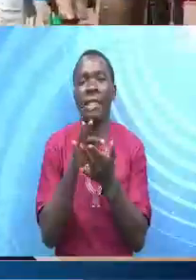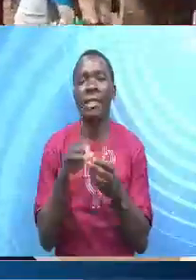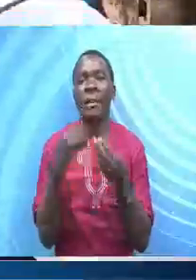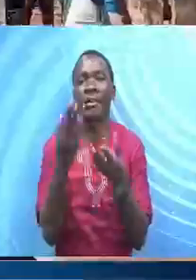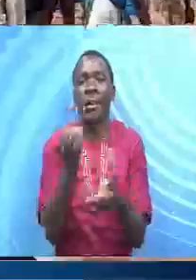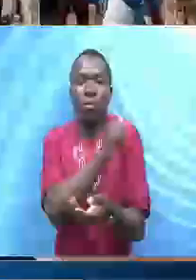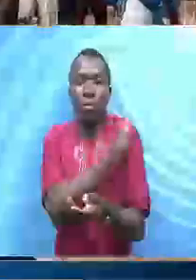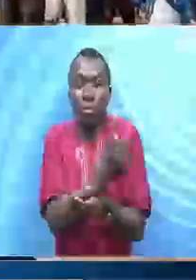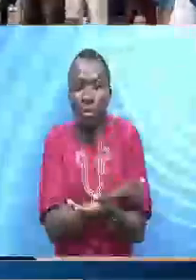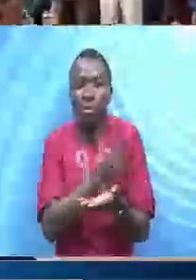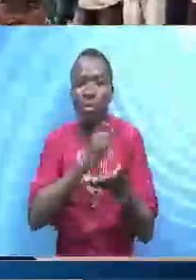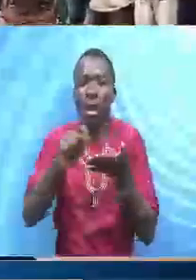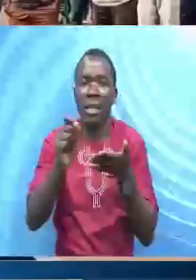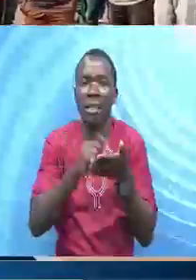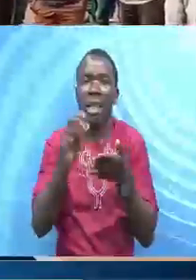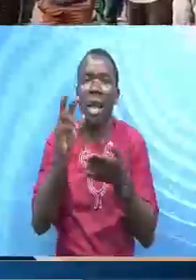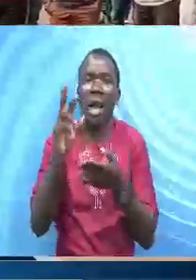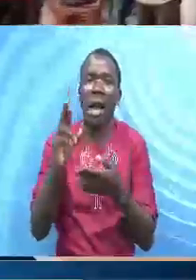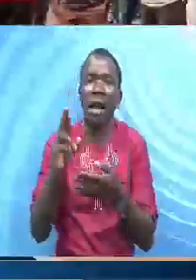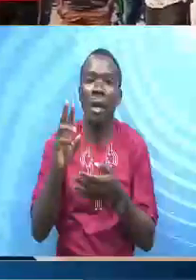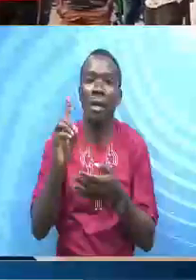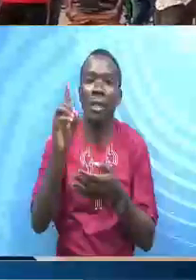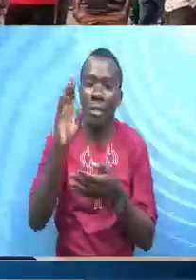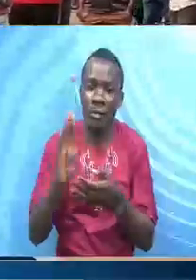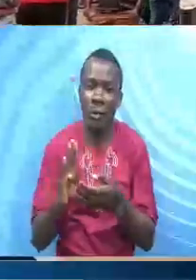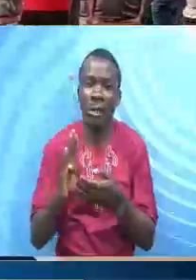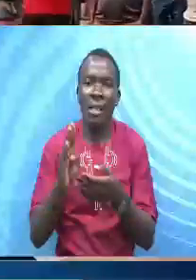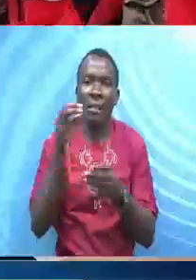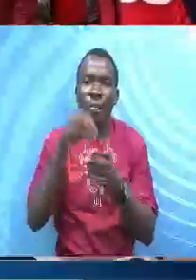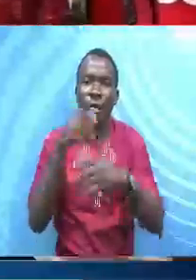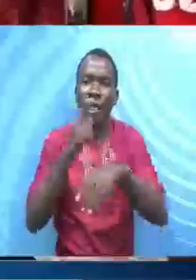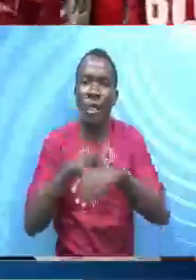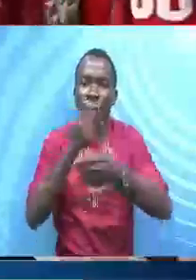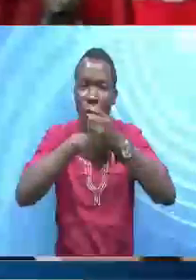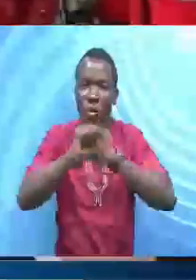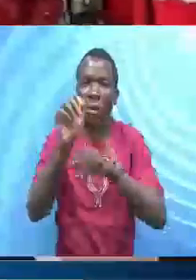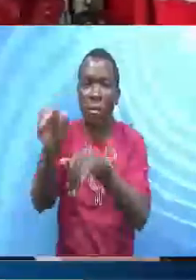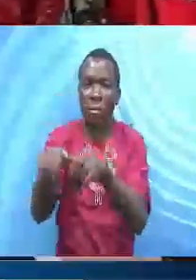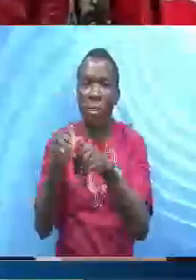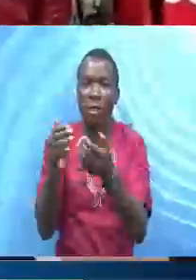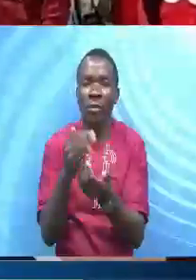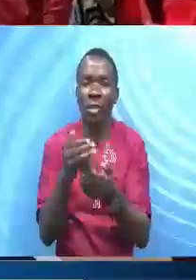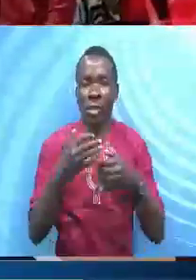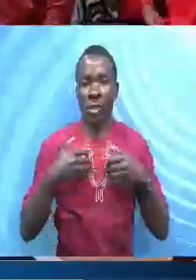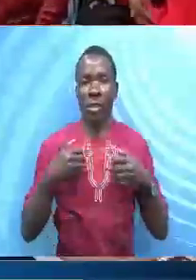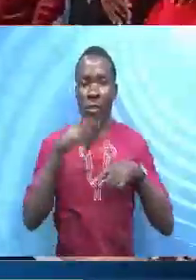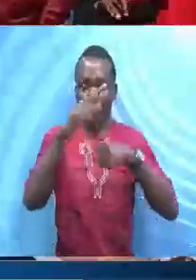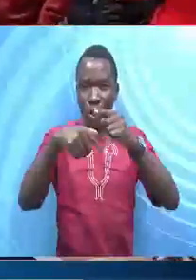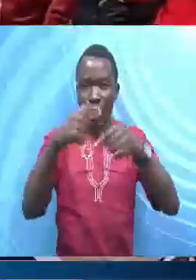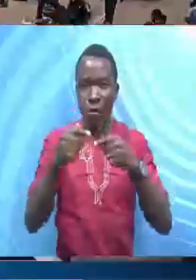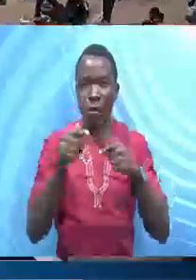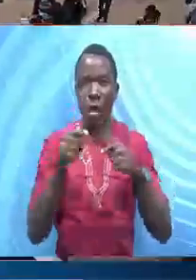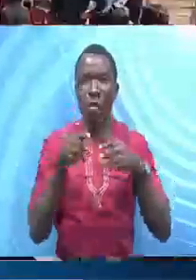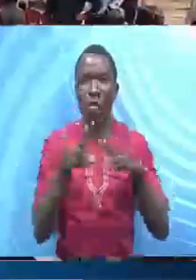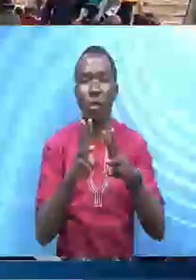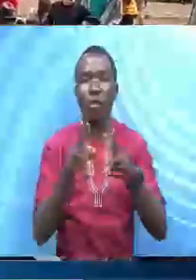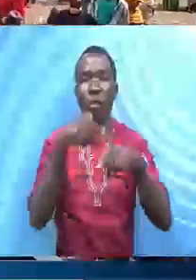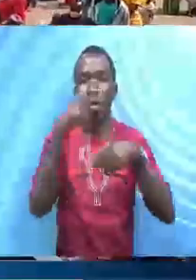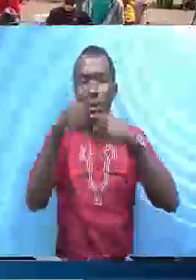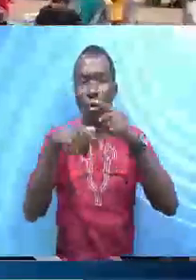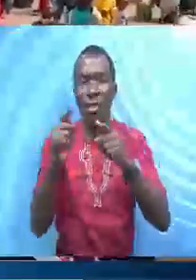n'ikigo cy'igihugu gishinzwe iterambere RDB ni mu gihe ibikorwa by'ubuhinzi n'ubworozi nabyo bizakomeza mu rwego rwo gukomeza